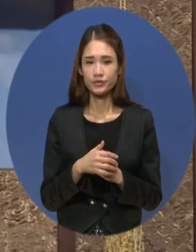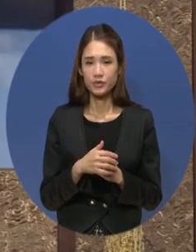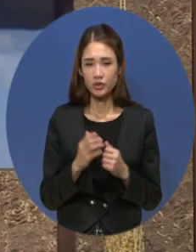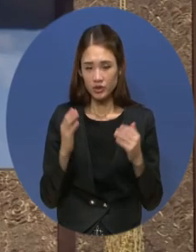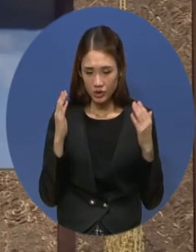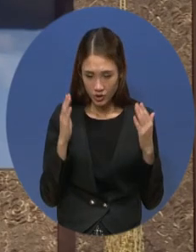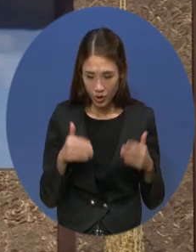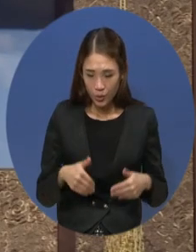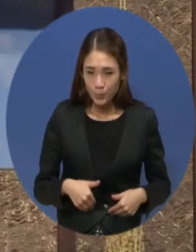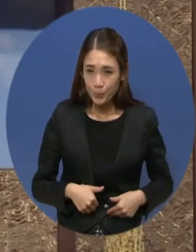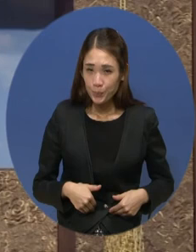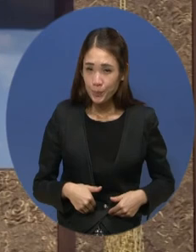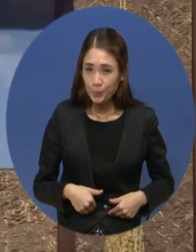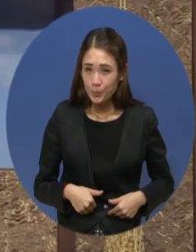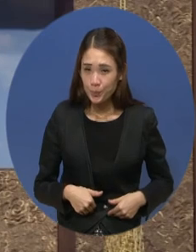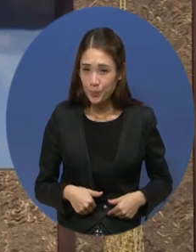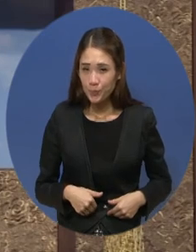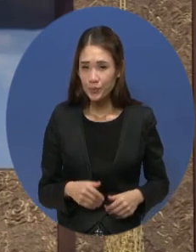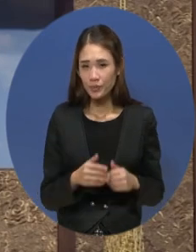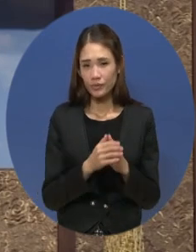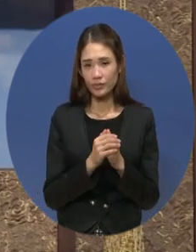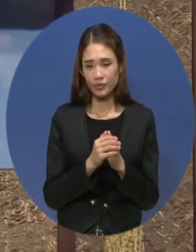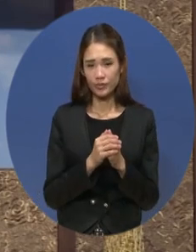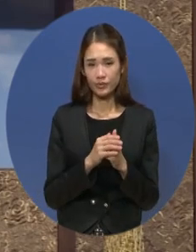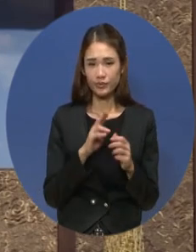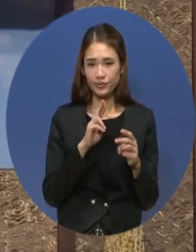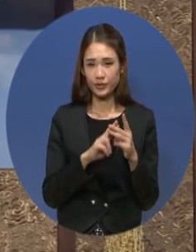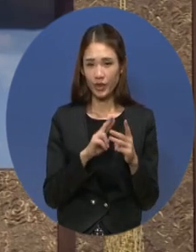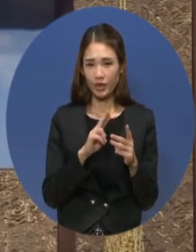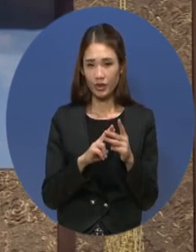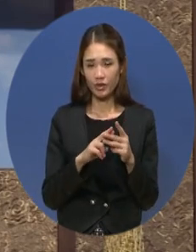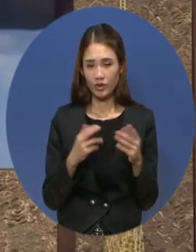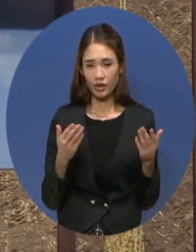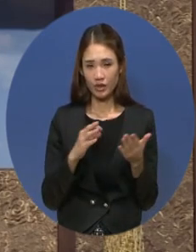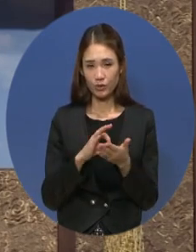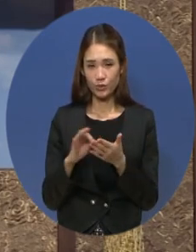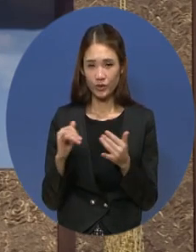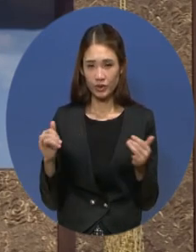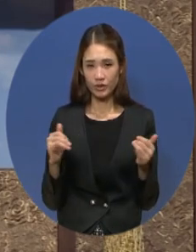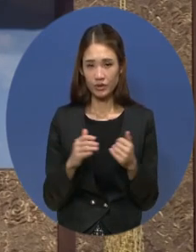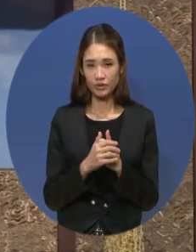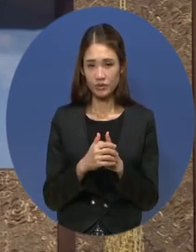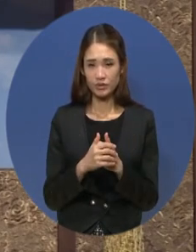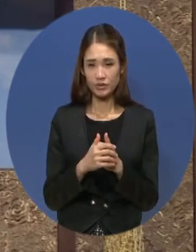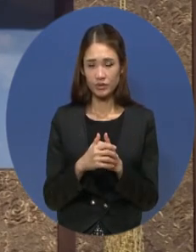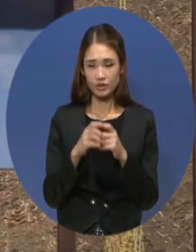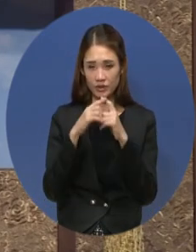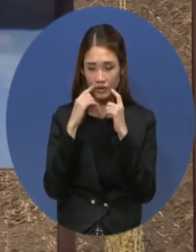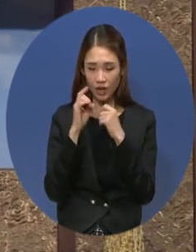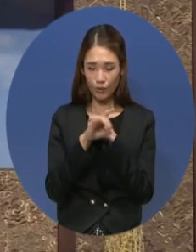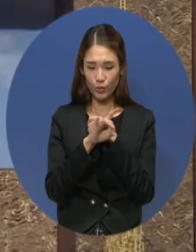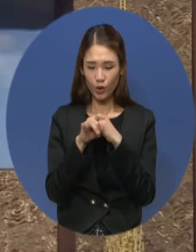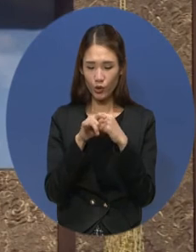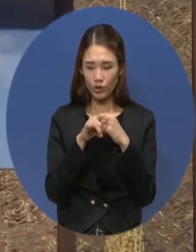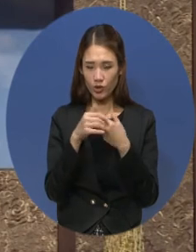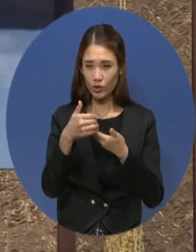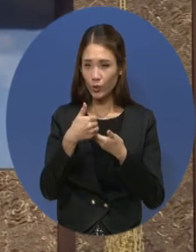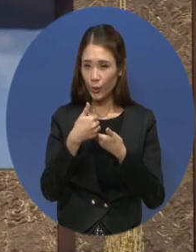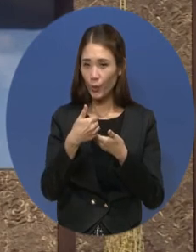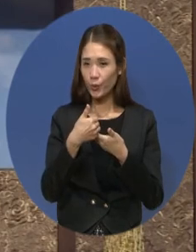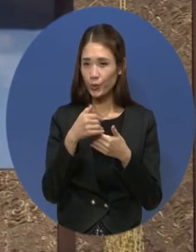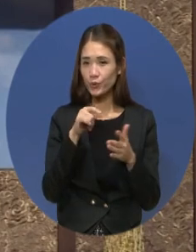해야 될 부분은 어 일단 저희 센터를 이용하고 있는 어이 요인 등 당사자들에게 하나더 개별 6구 파악을